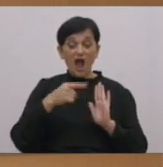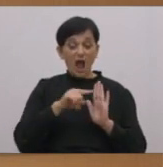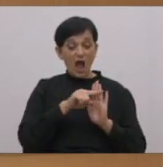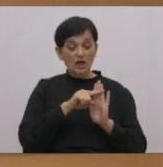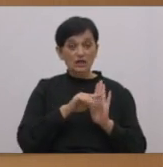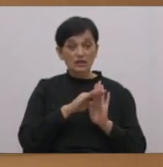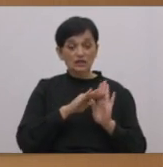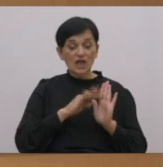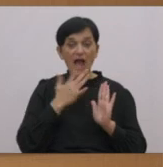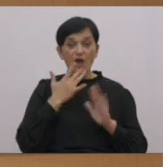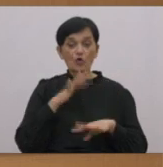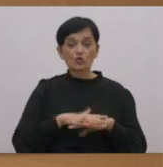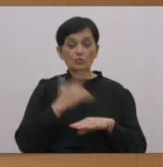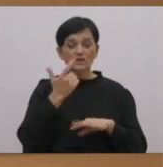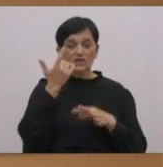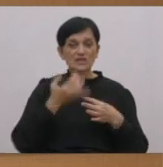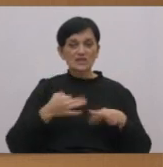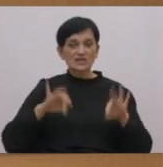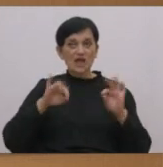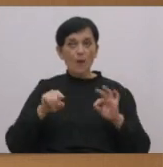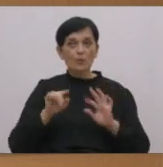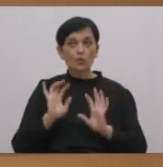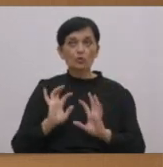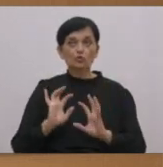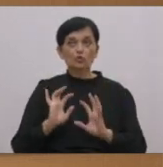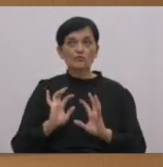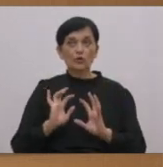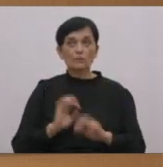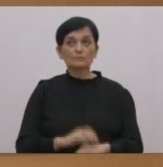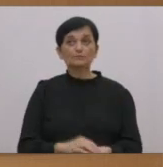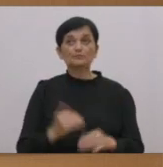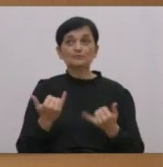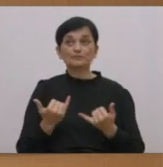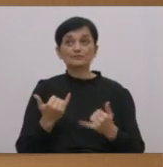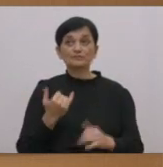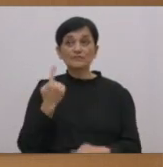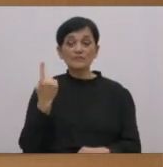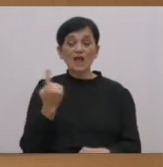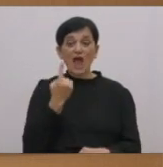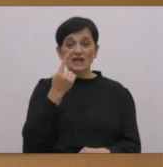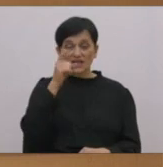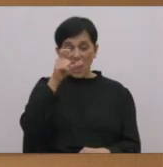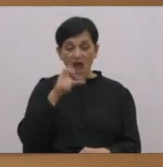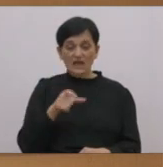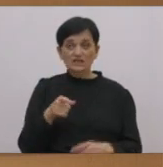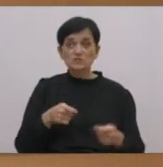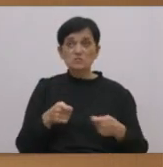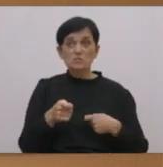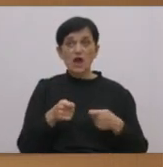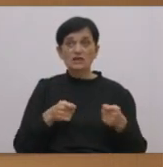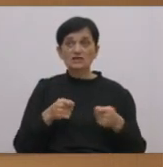არის ეროვნული ბანკის დამოუკიდებლობის უზრუნველყოფა. დღეს ერთადერთი ადამიანი